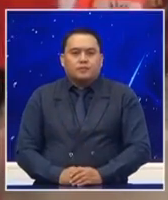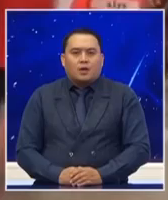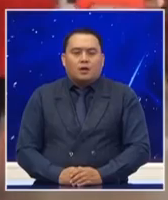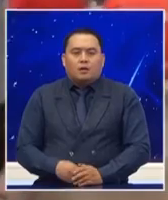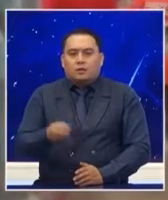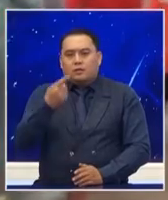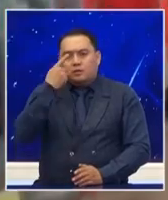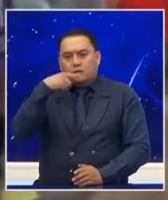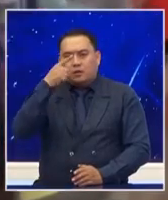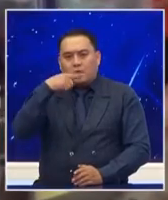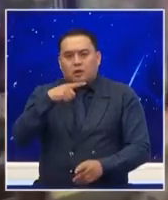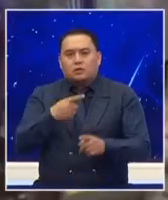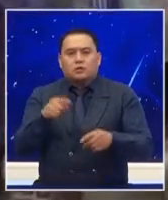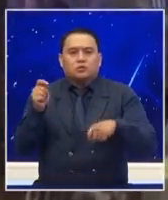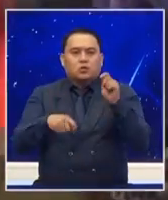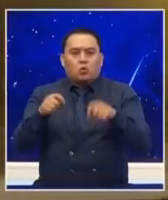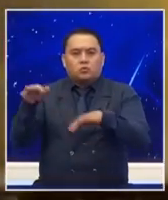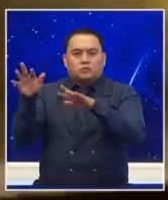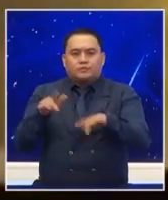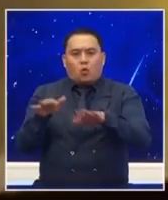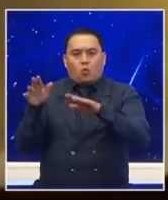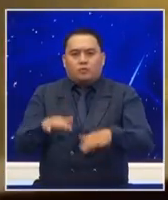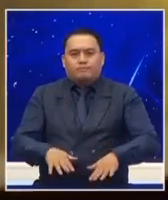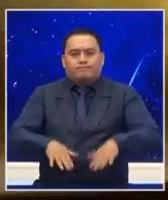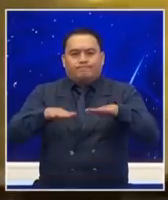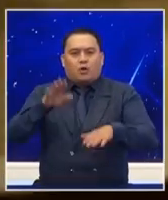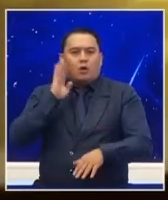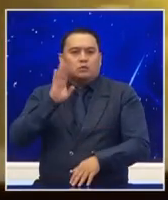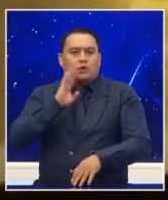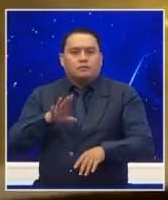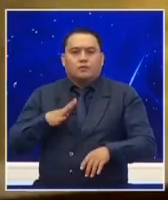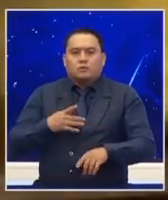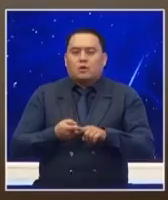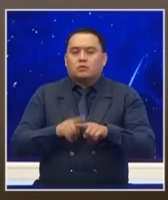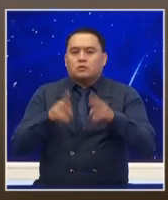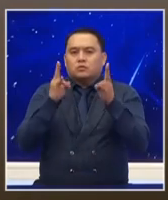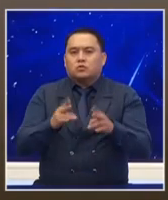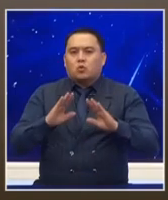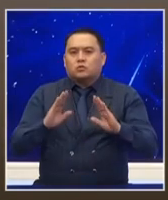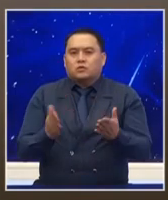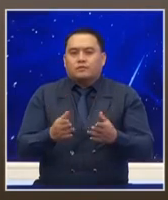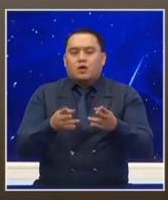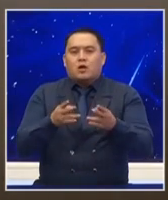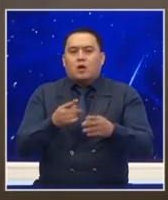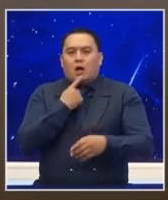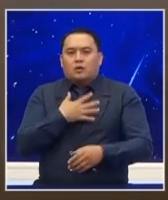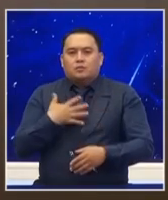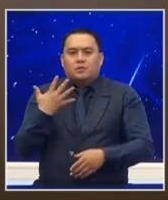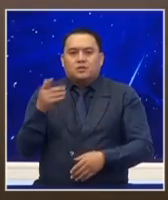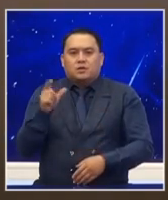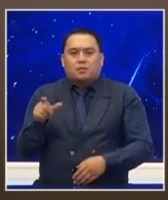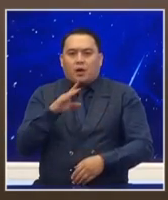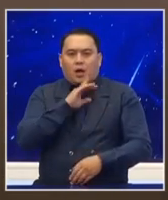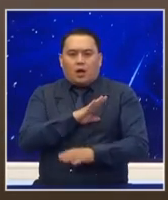Таиландтың оңтүстігінде толассыз жауған жаңбырдан тасқын басталды. Бірнеше мекенді су басып жатыр. Табиғат апатынан 500,000-ға жуық адам зардап шегіп, 5 адам қайтыс